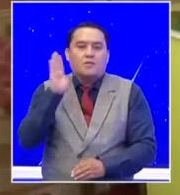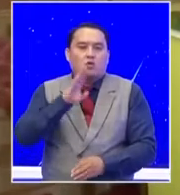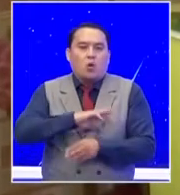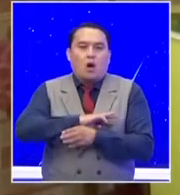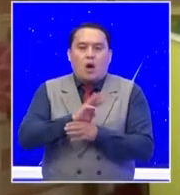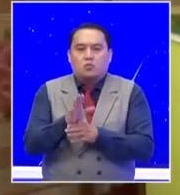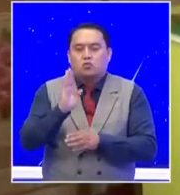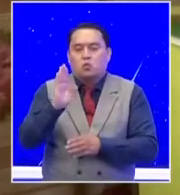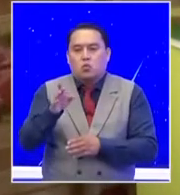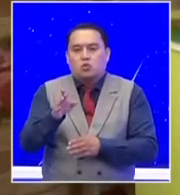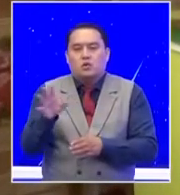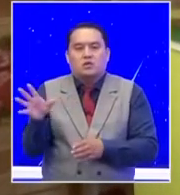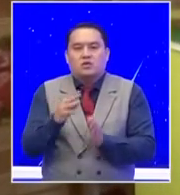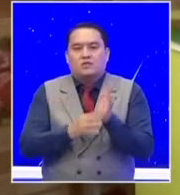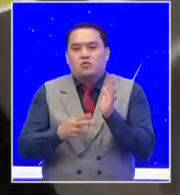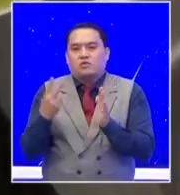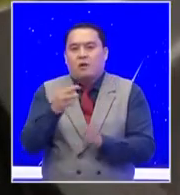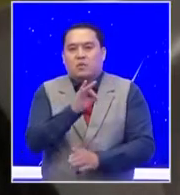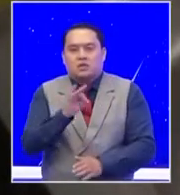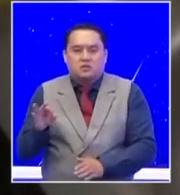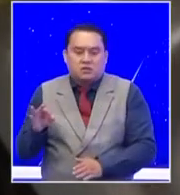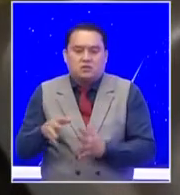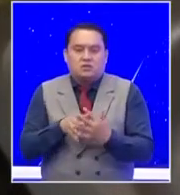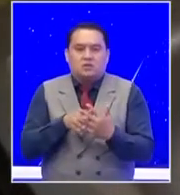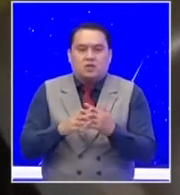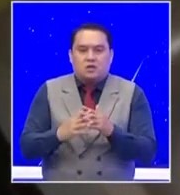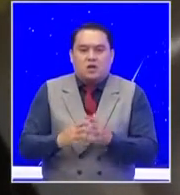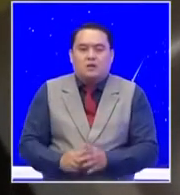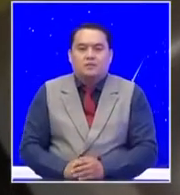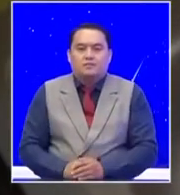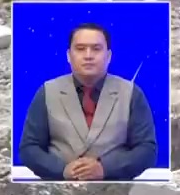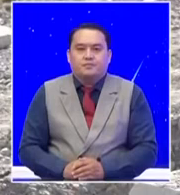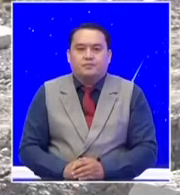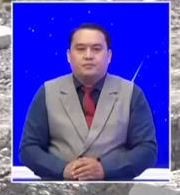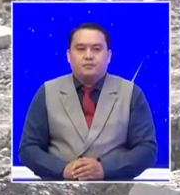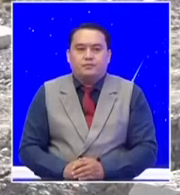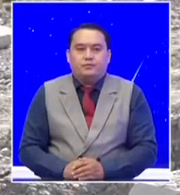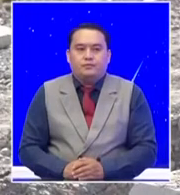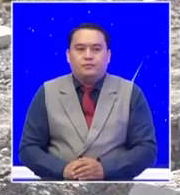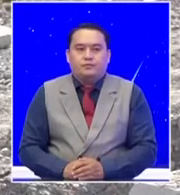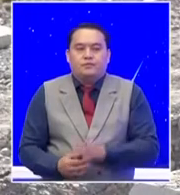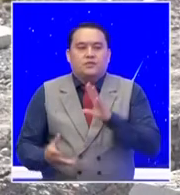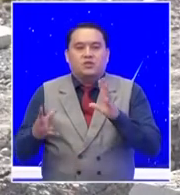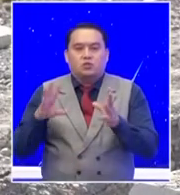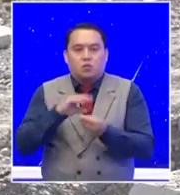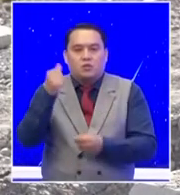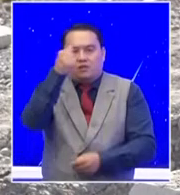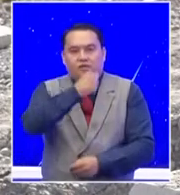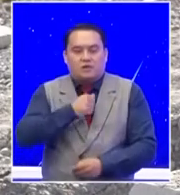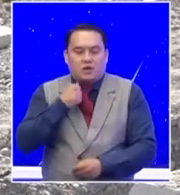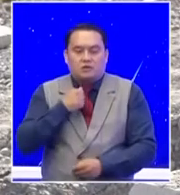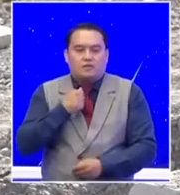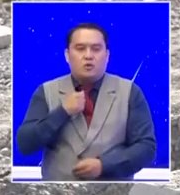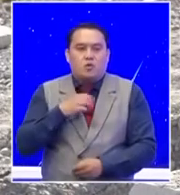будут обеспечено почти 92% населения Алматинской области. По итогам 2019 года доступ к